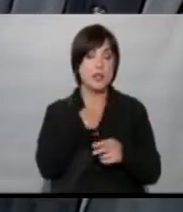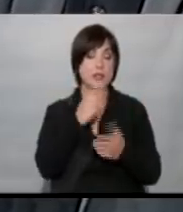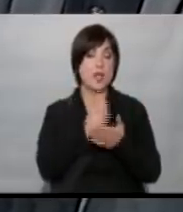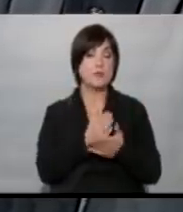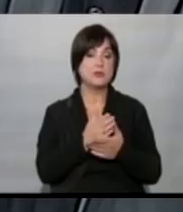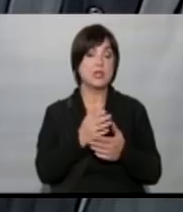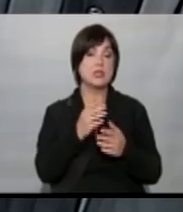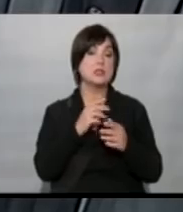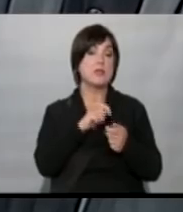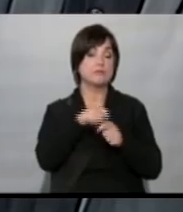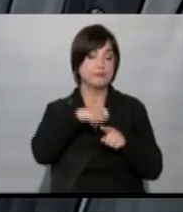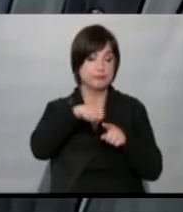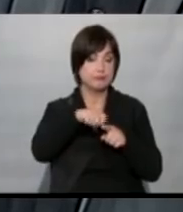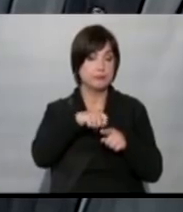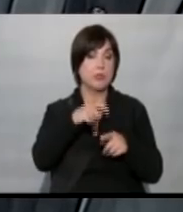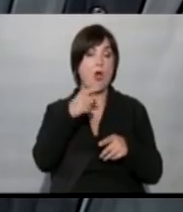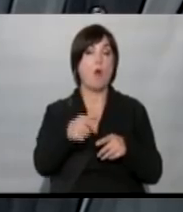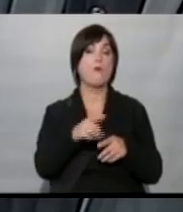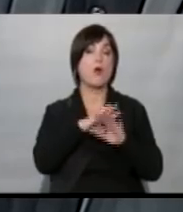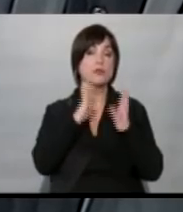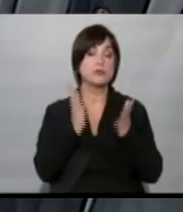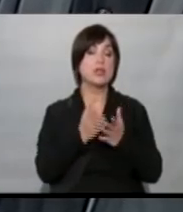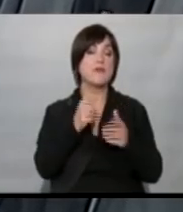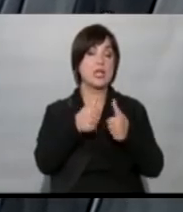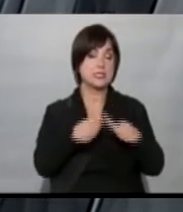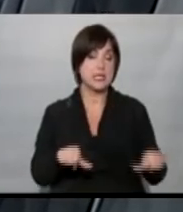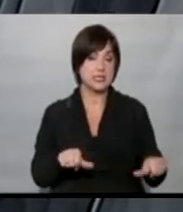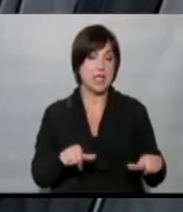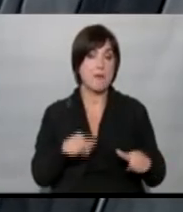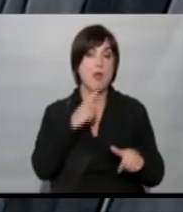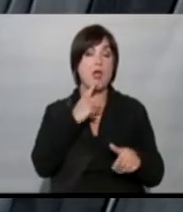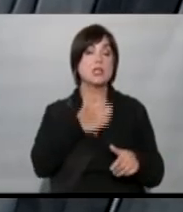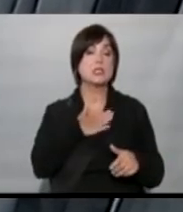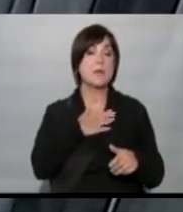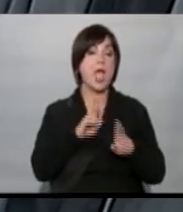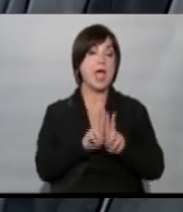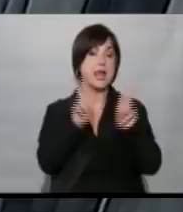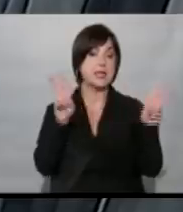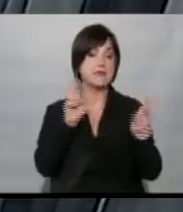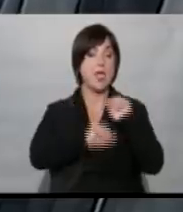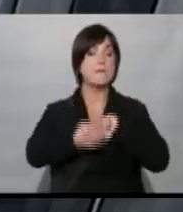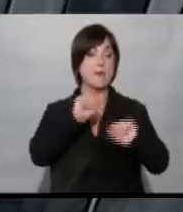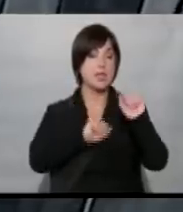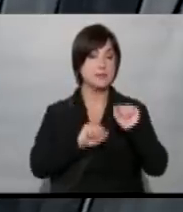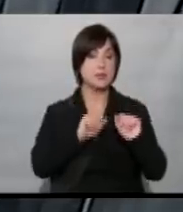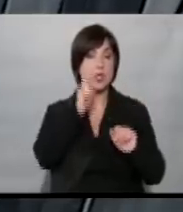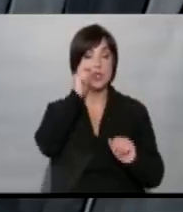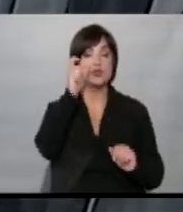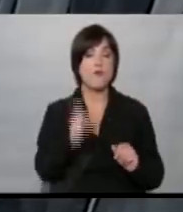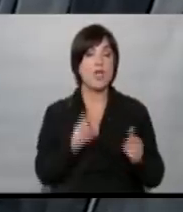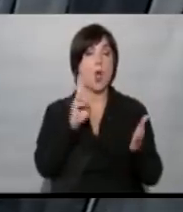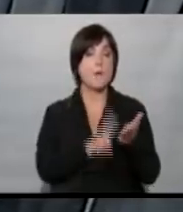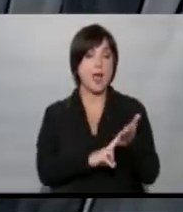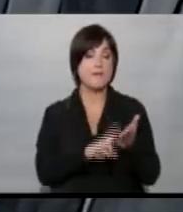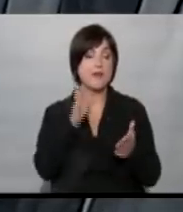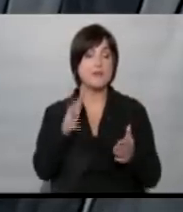се престроите, престројувате у еден систем кај што ќе имате развој, безбедност, човекови права,